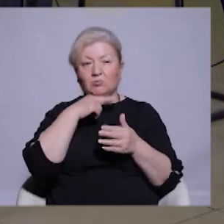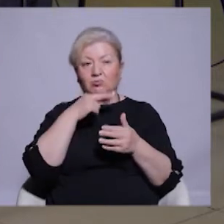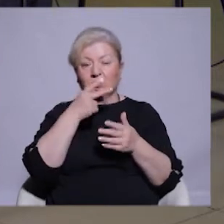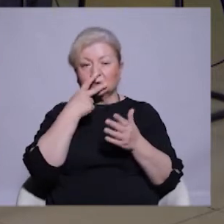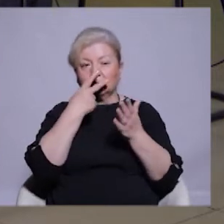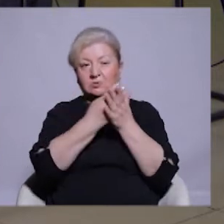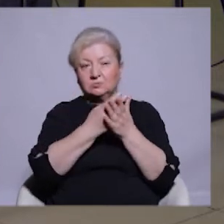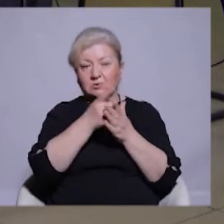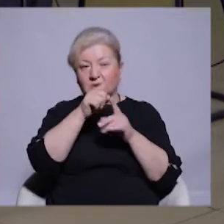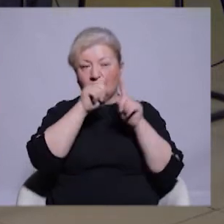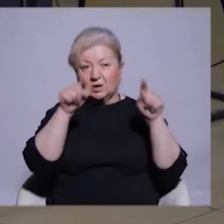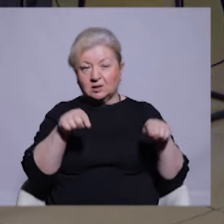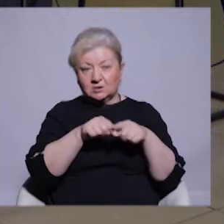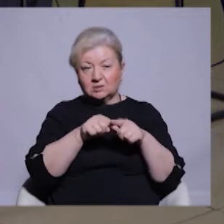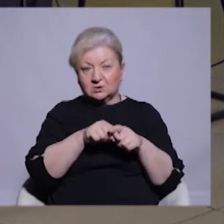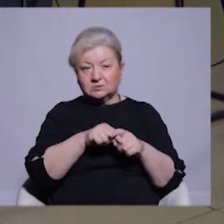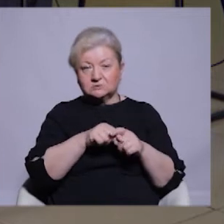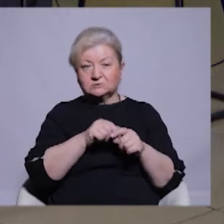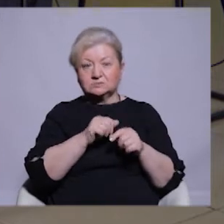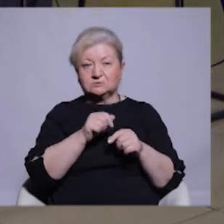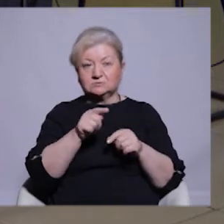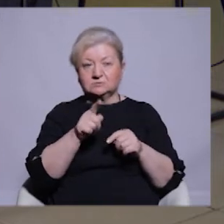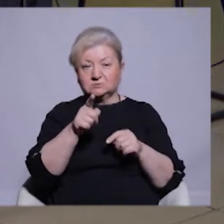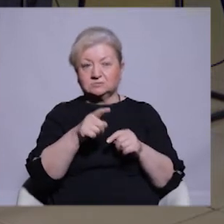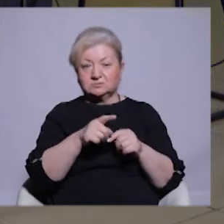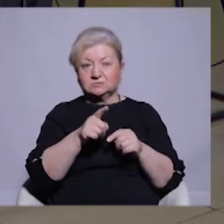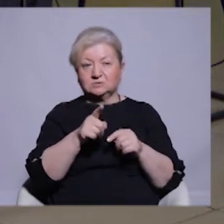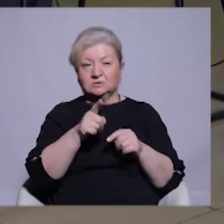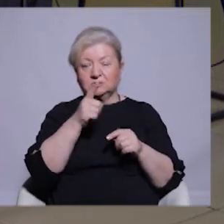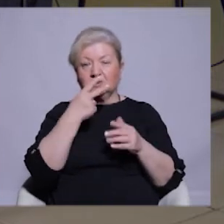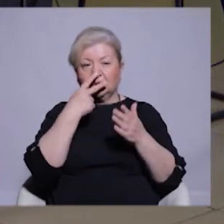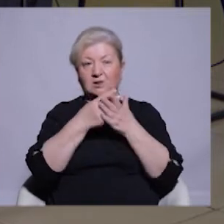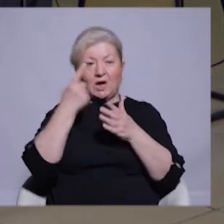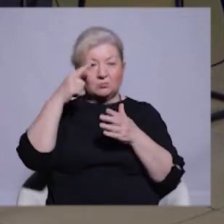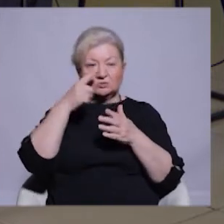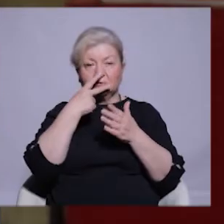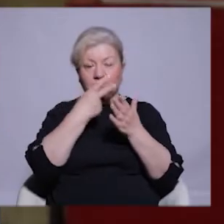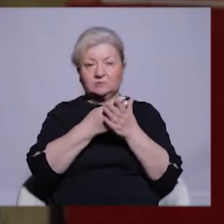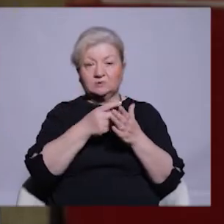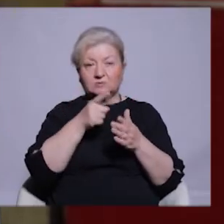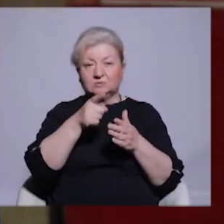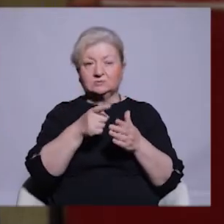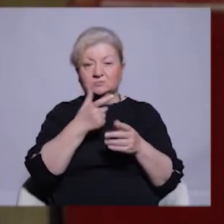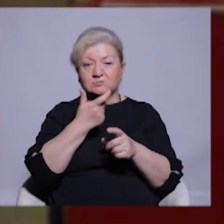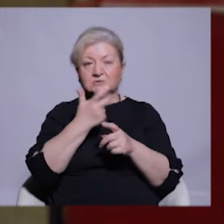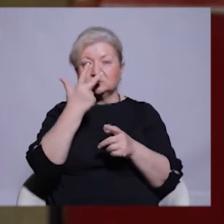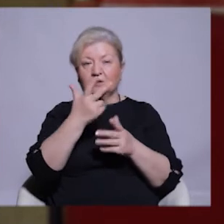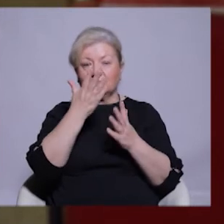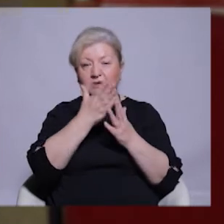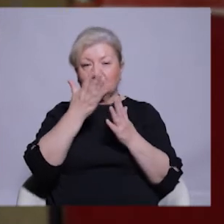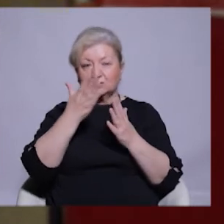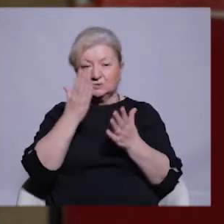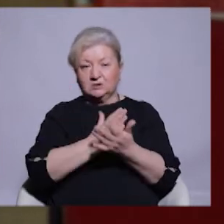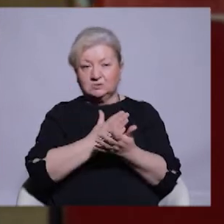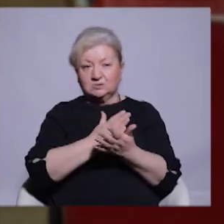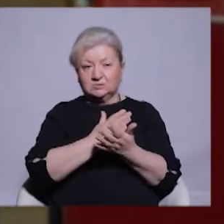ყურადღება მიაქციეთ ეკრანს, აი ესეთი ამოცანა განვიხილოთ. ეს ამოცანა სამ ნაწილად